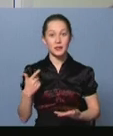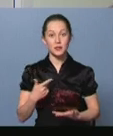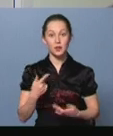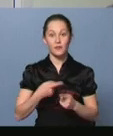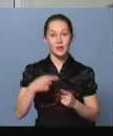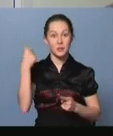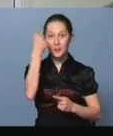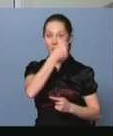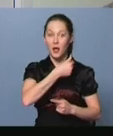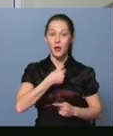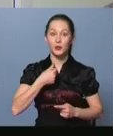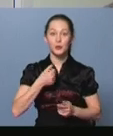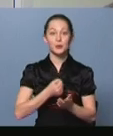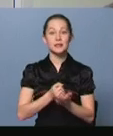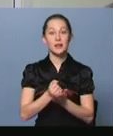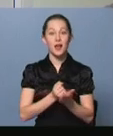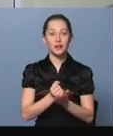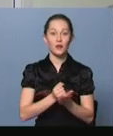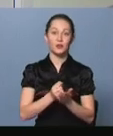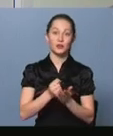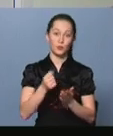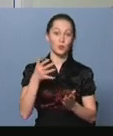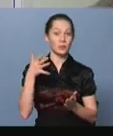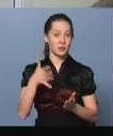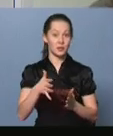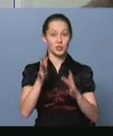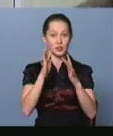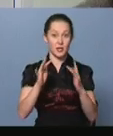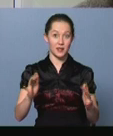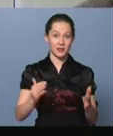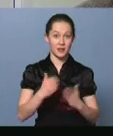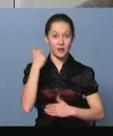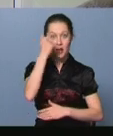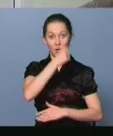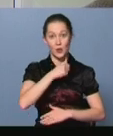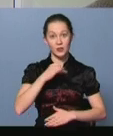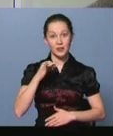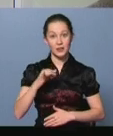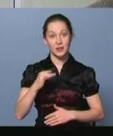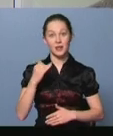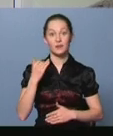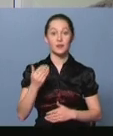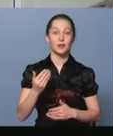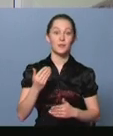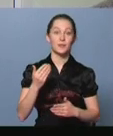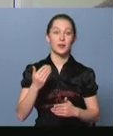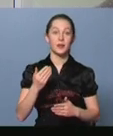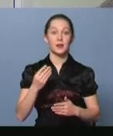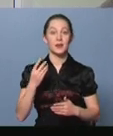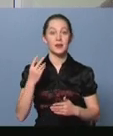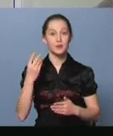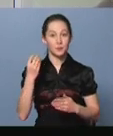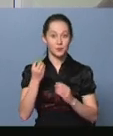году заготовить порядка 5000 елей новогодних. Мы планируем начать заготовку 10 декабря, то есть